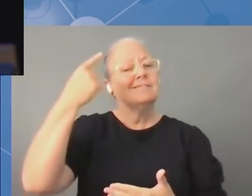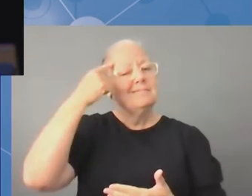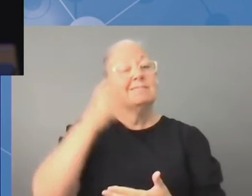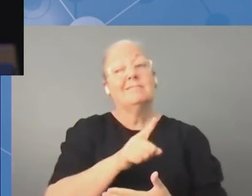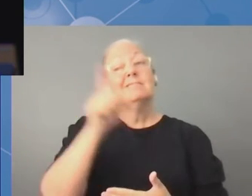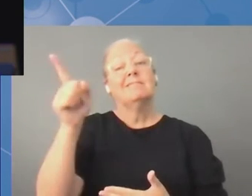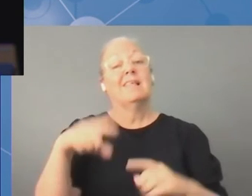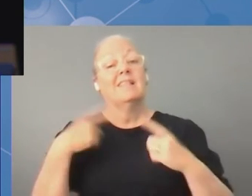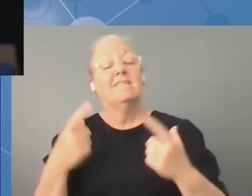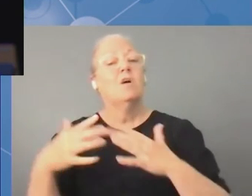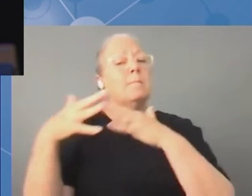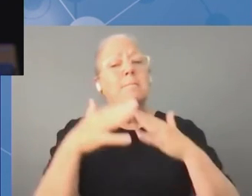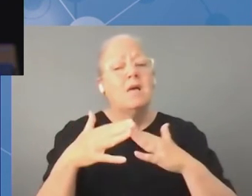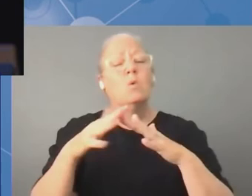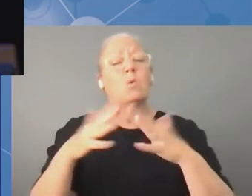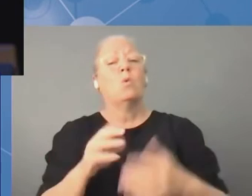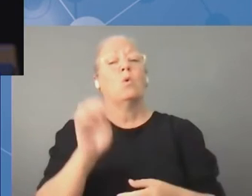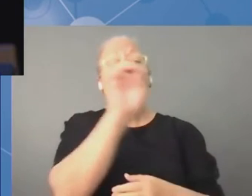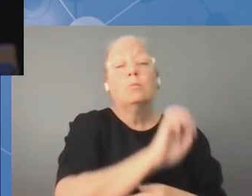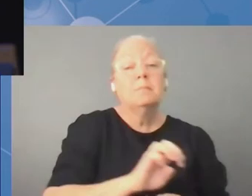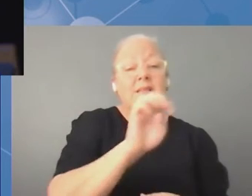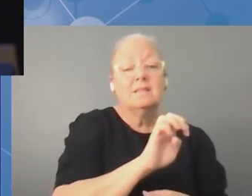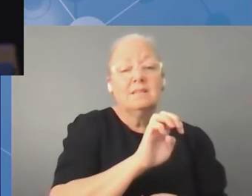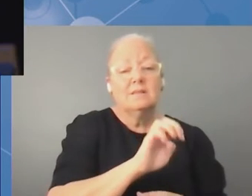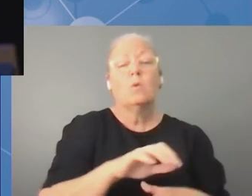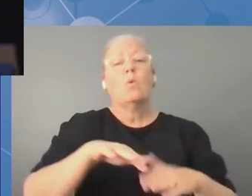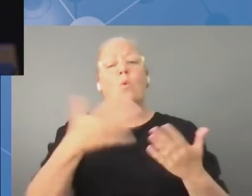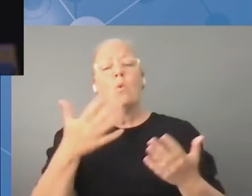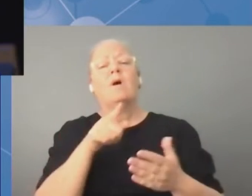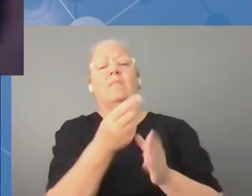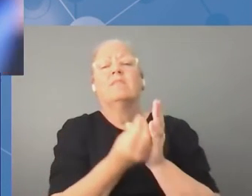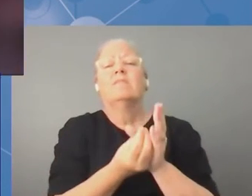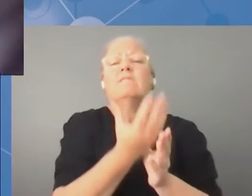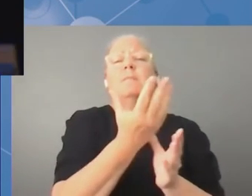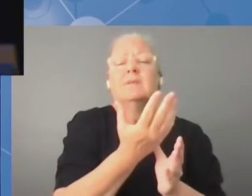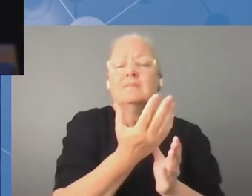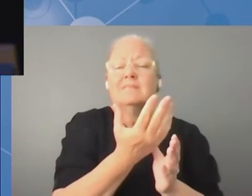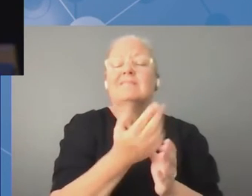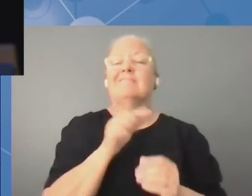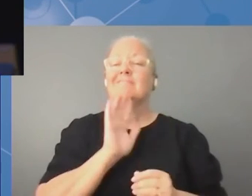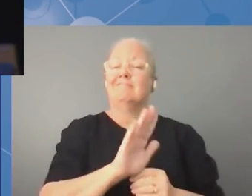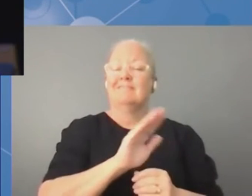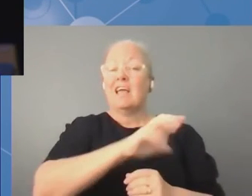быть аффилированной при IGF. Есть организации